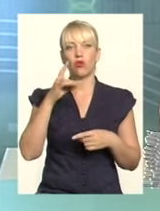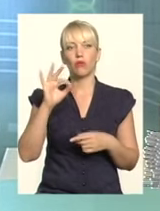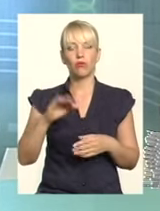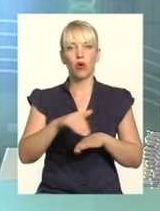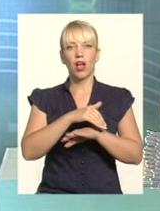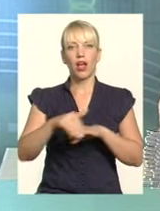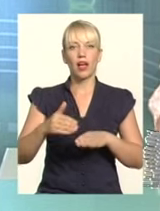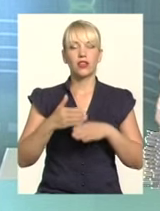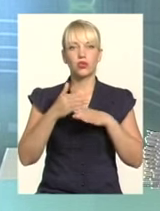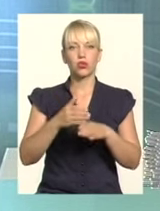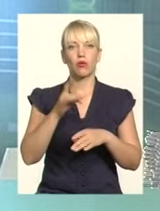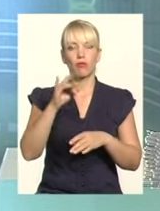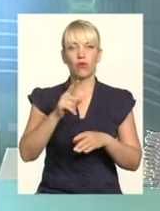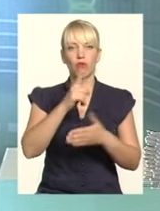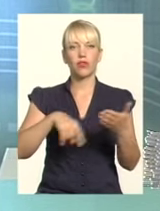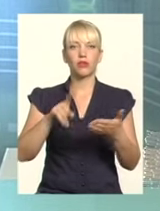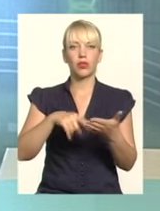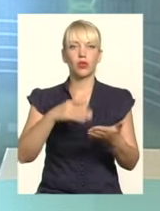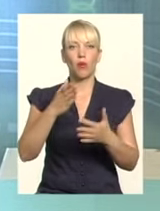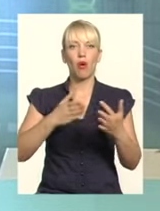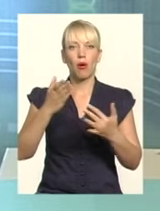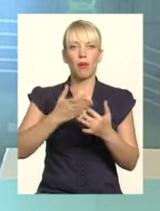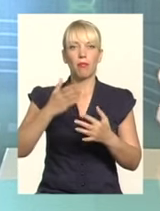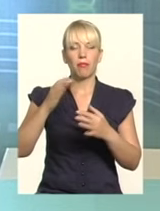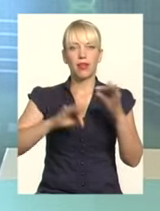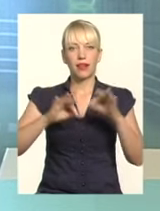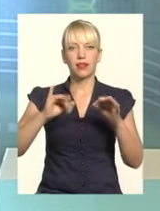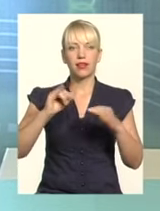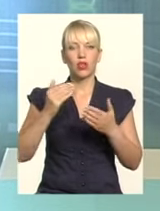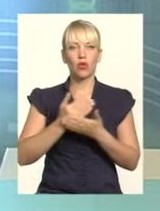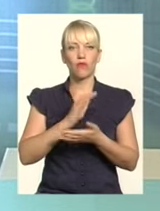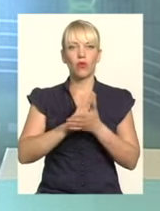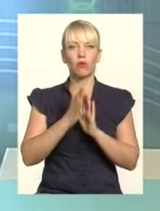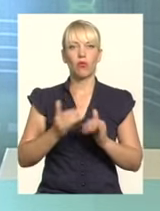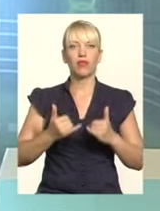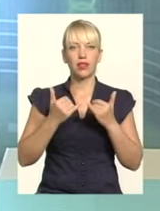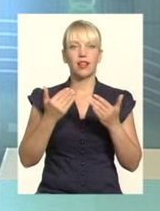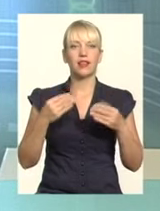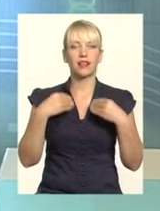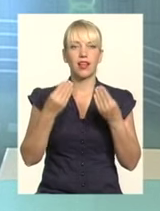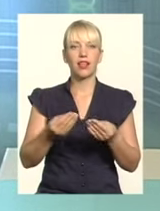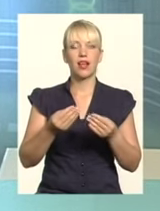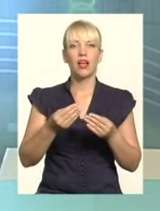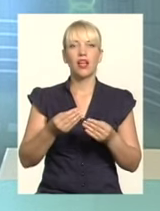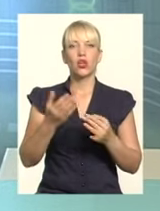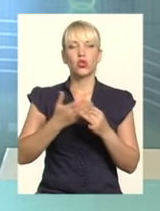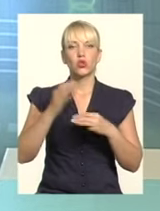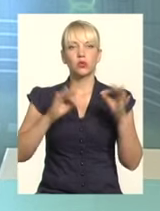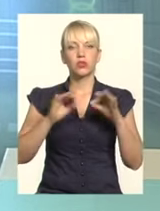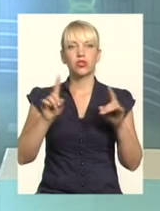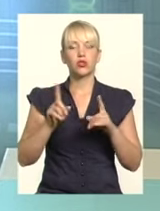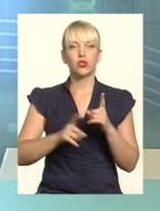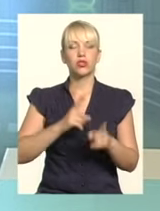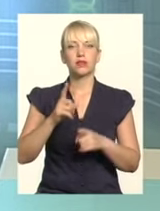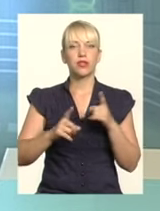адресну допомогу, про відміну пільг та нові умови для надання субсидій. Що змінилося за останній